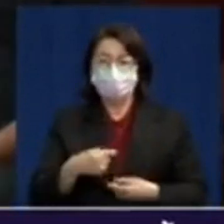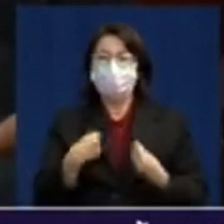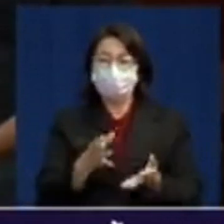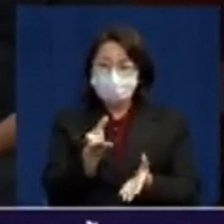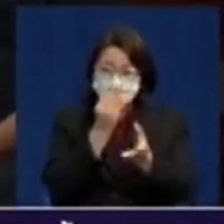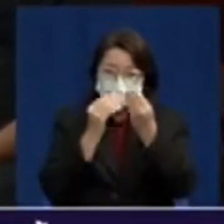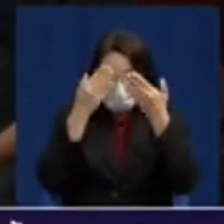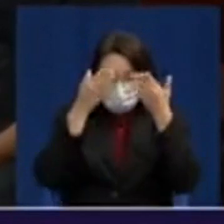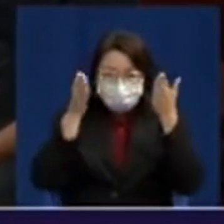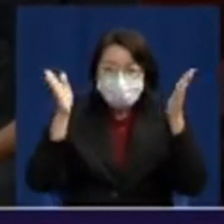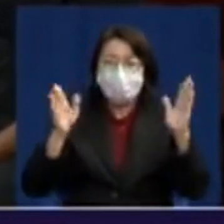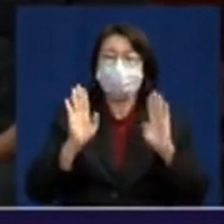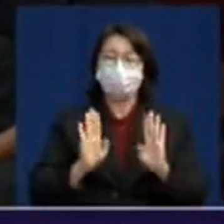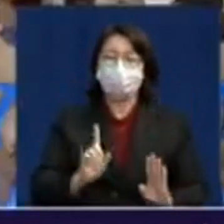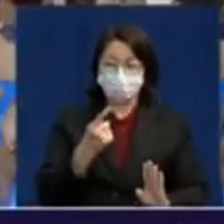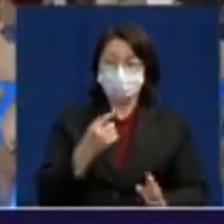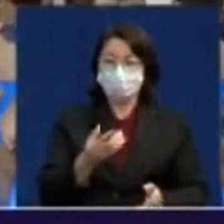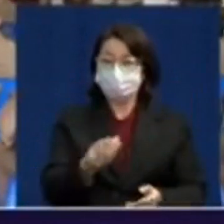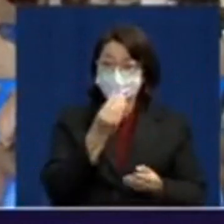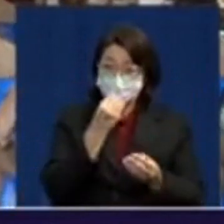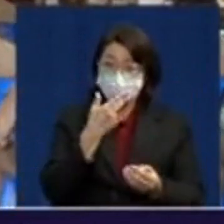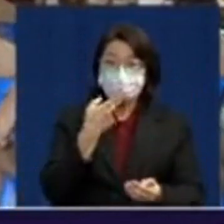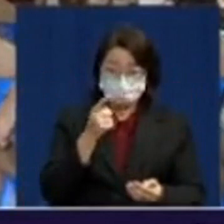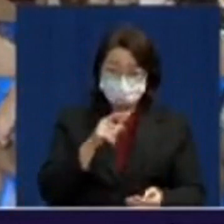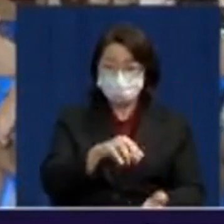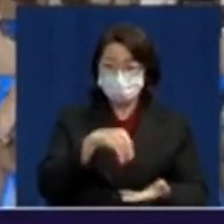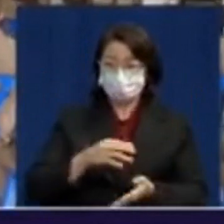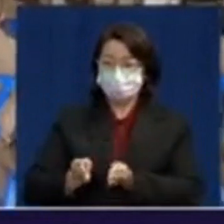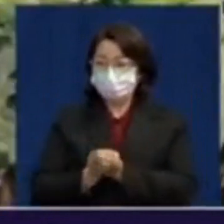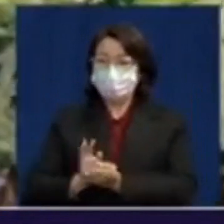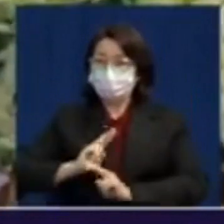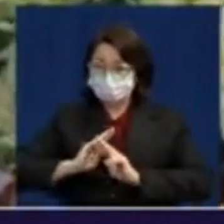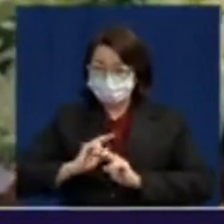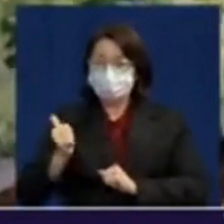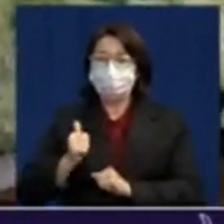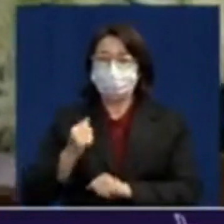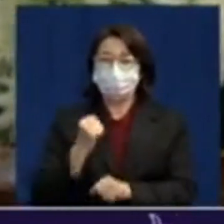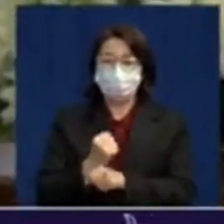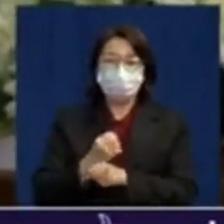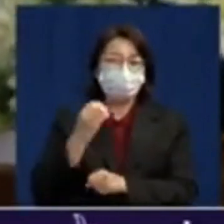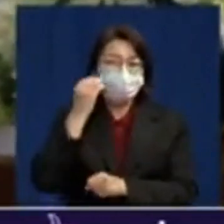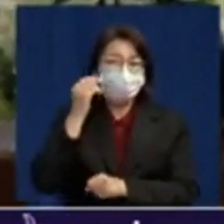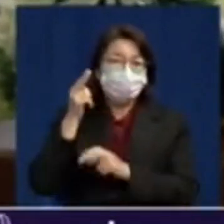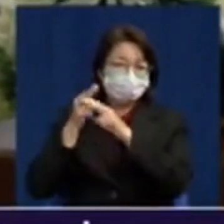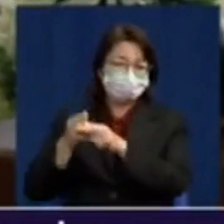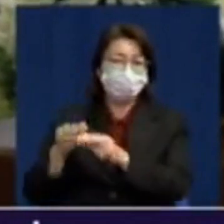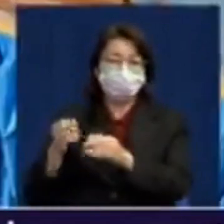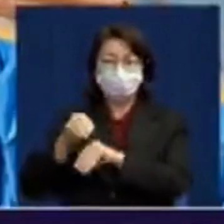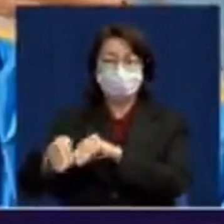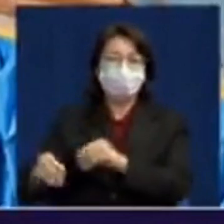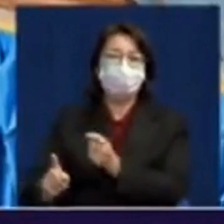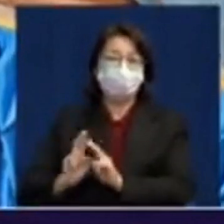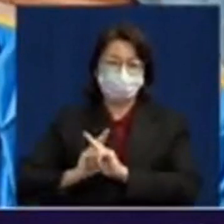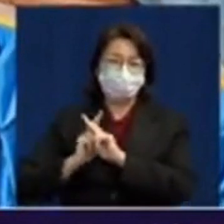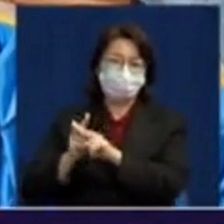นรู้ร่วมกันแล้วก็สามารถนำความรู้นะคะไปใช้ได้ในครัวเรือนรวมไปถึงสามารถนำไปขยายผลไปสู่ชุมช